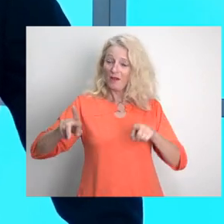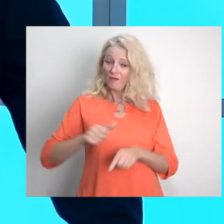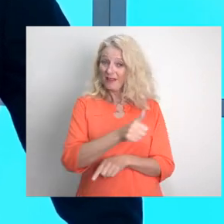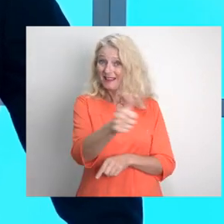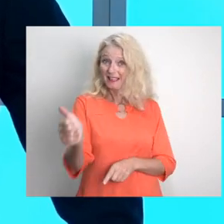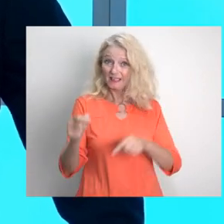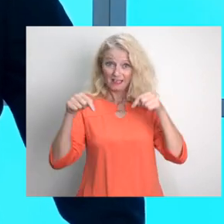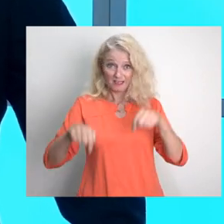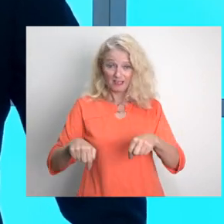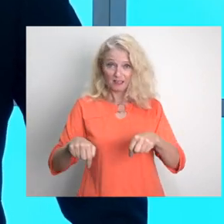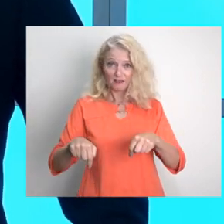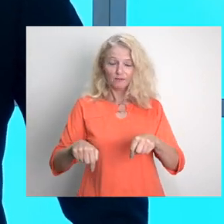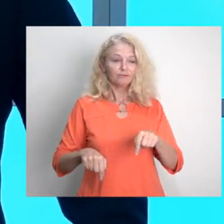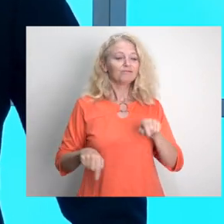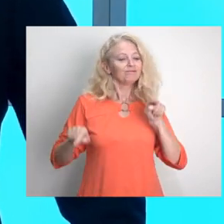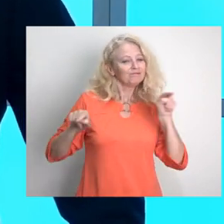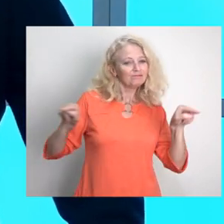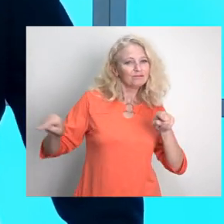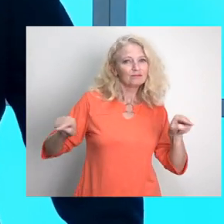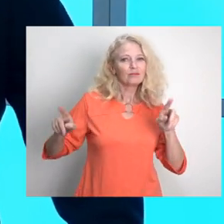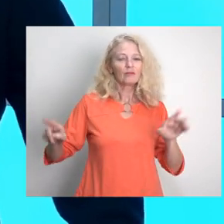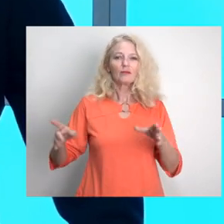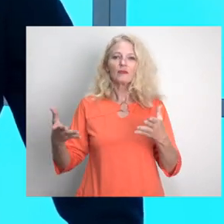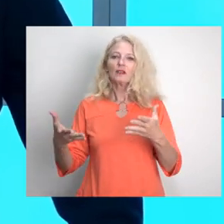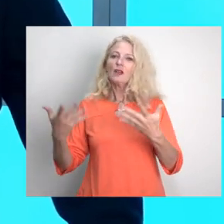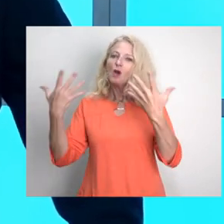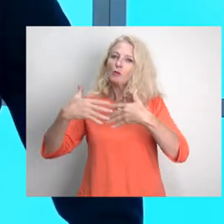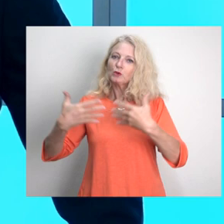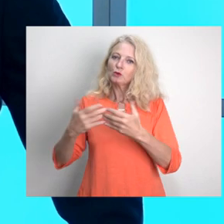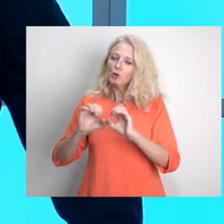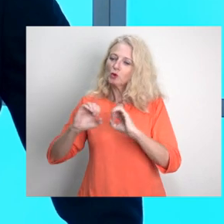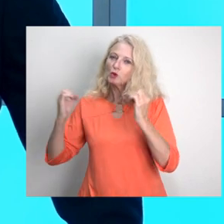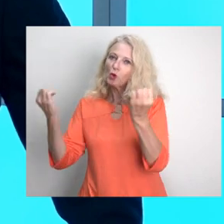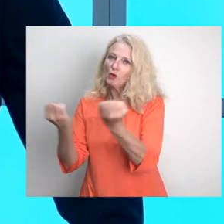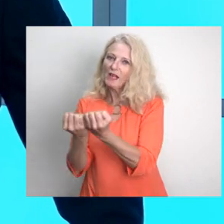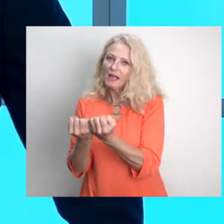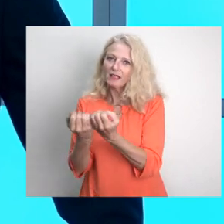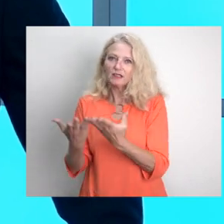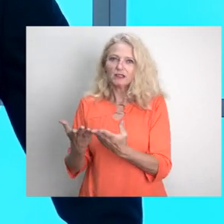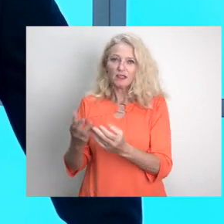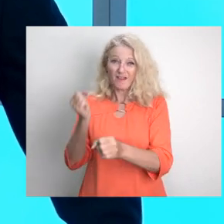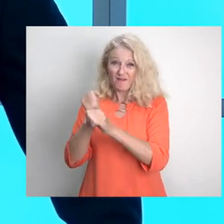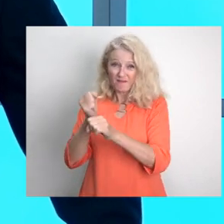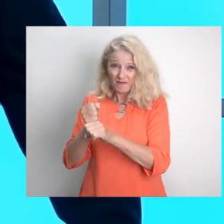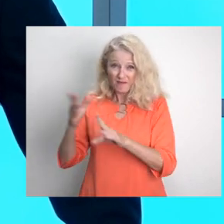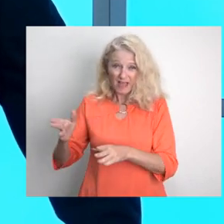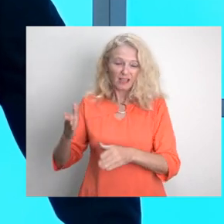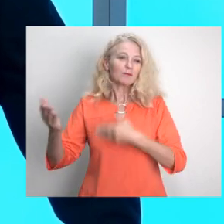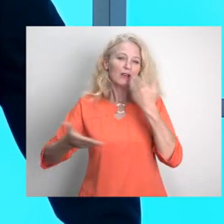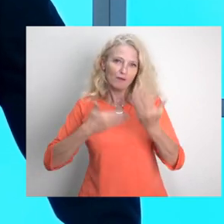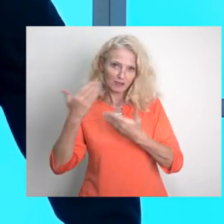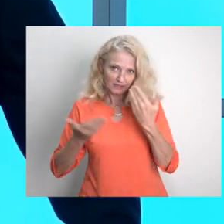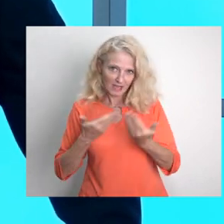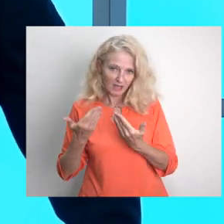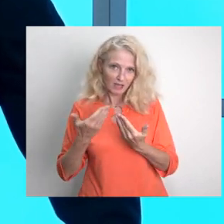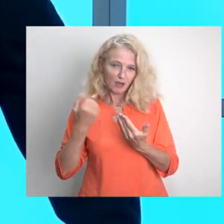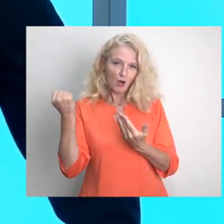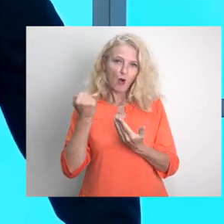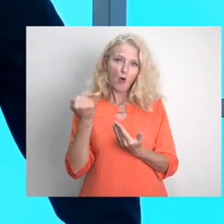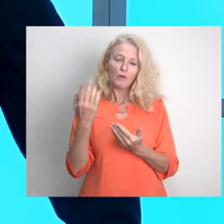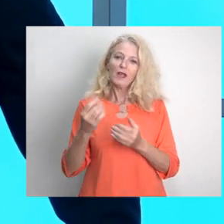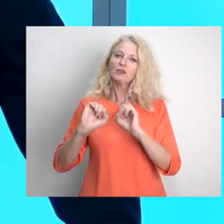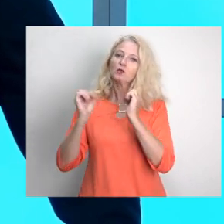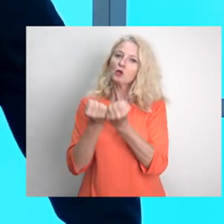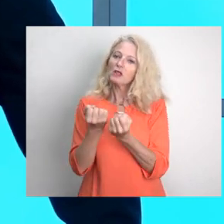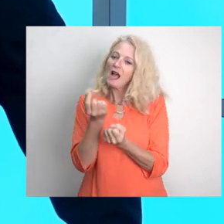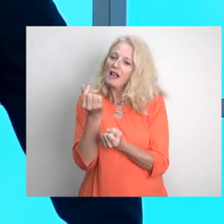Zij zullen de inspanningen die het bestuursgelezen heeft geleverd en nog steeds levert om het sociaal-economisch effect van de coronacrisis op het